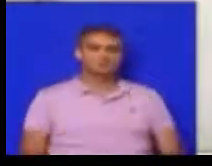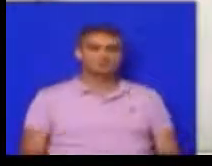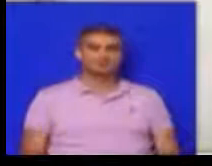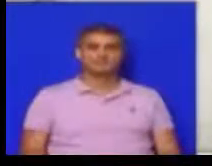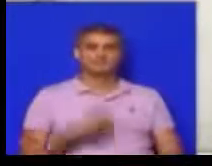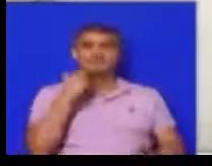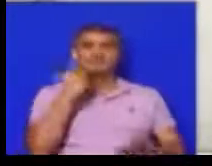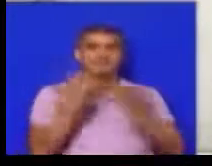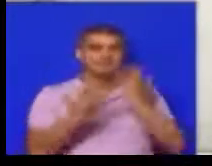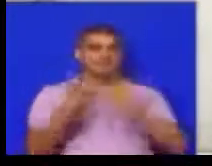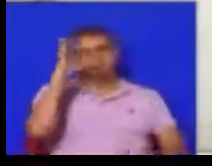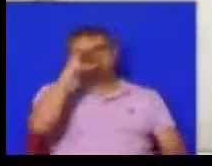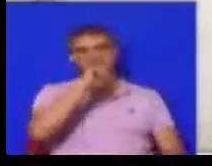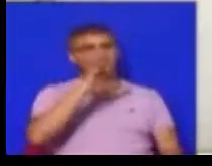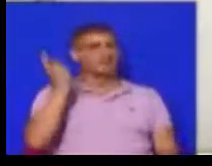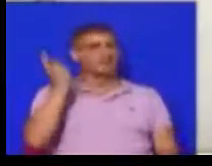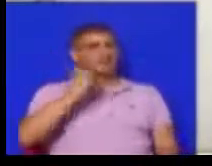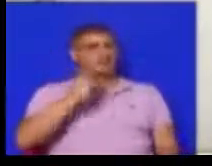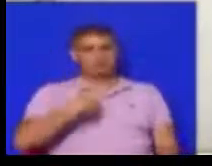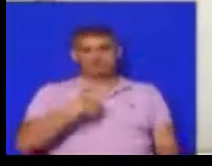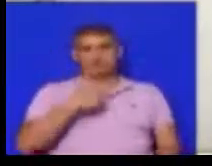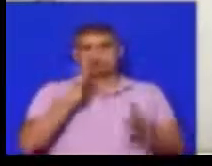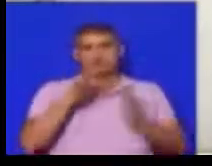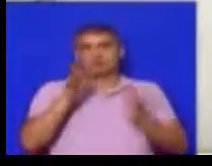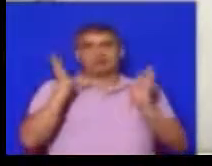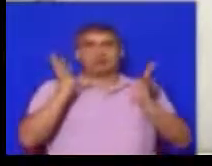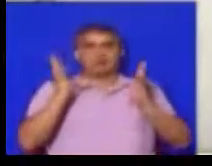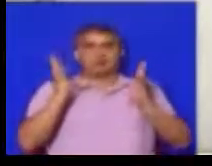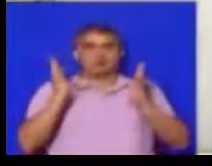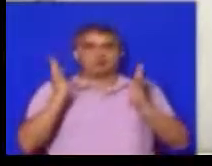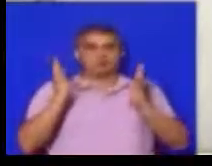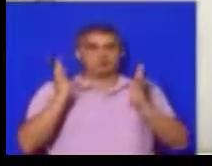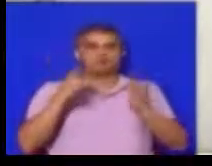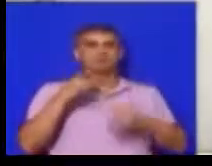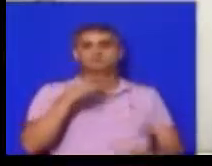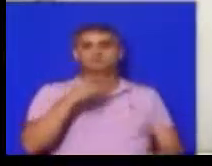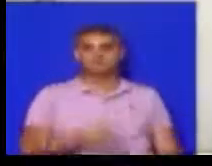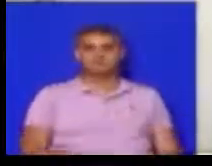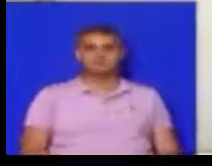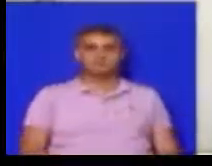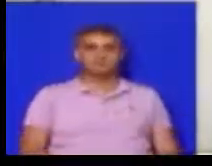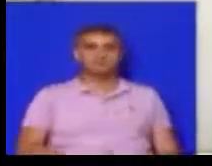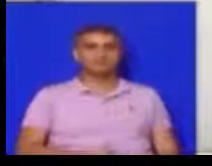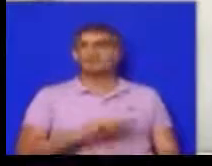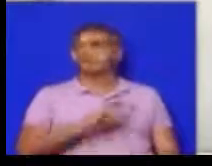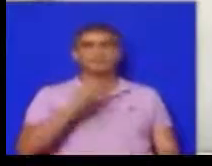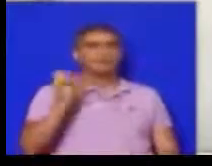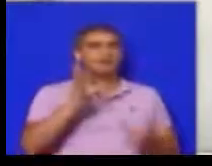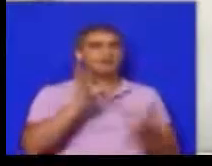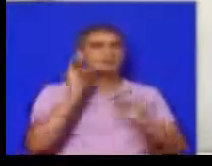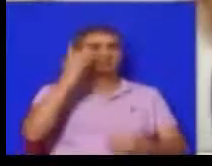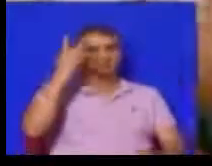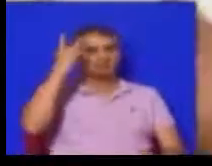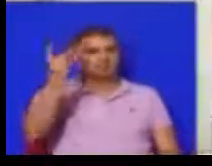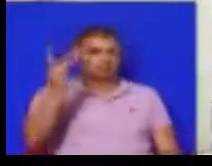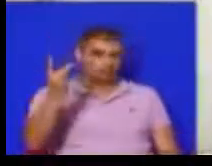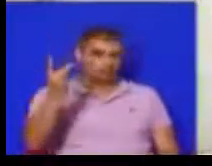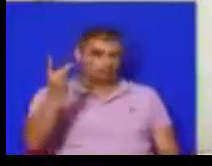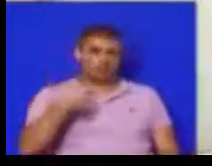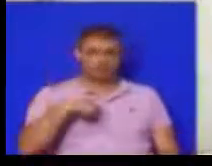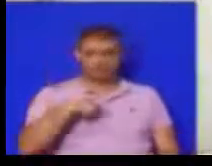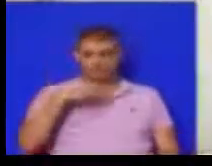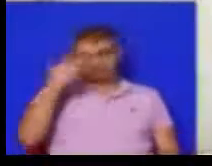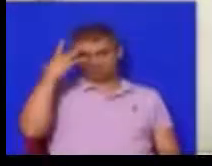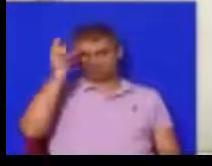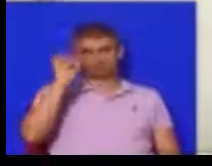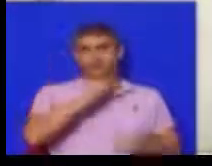ההבדלים הם בתפיסת האיום, שאצלנו היא הרבה יותר חמורה. מי בא עם איזה טראומה? אנחנו עם הטראומה